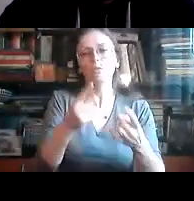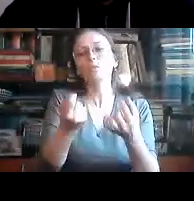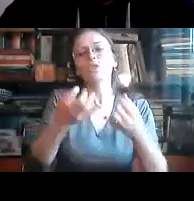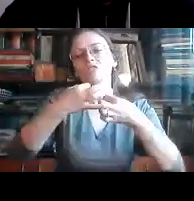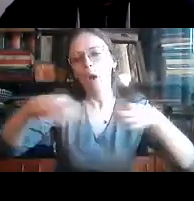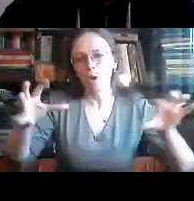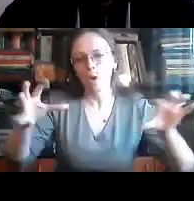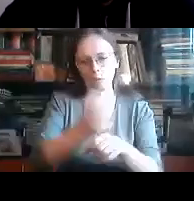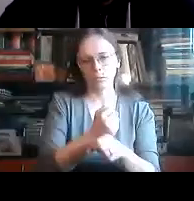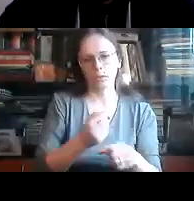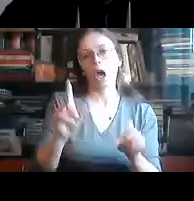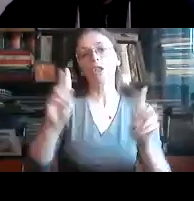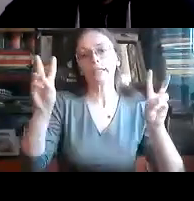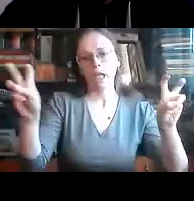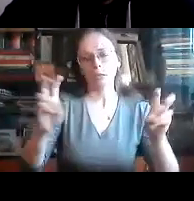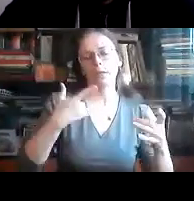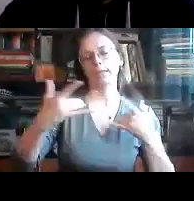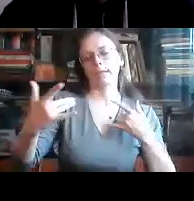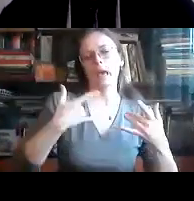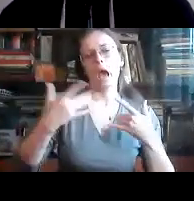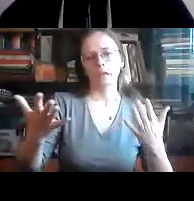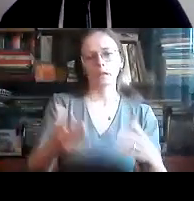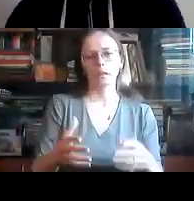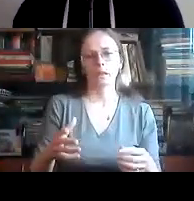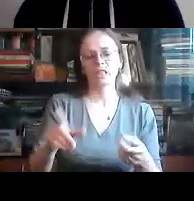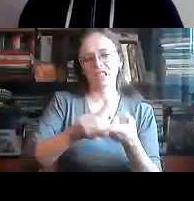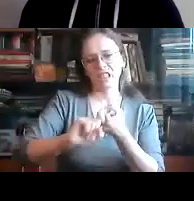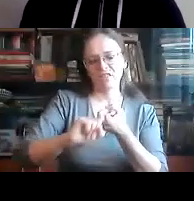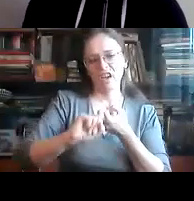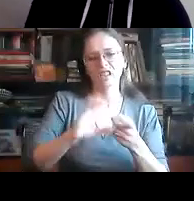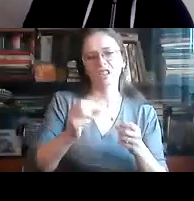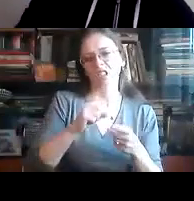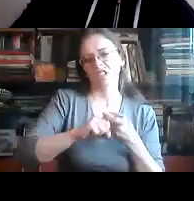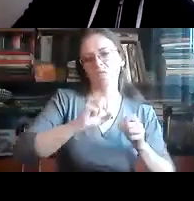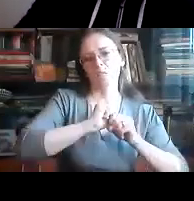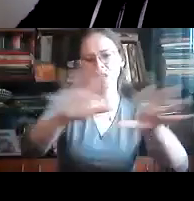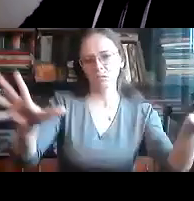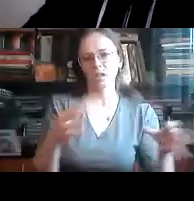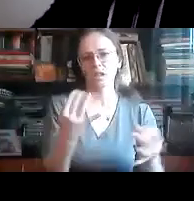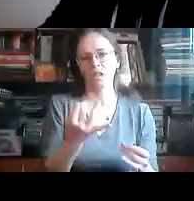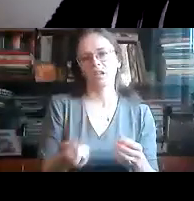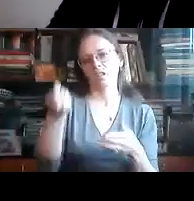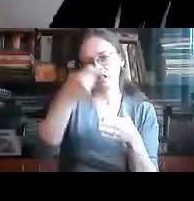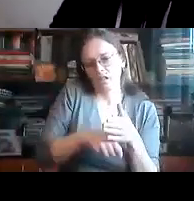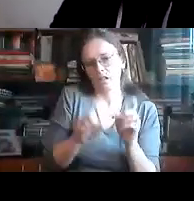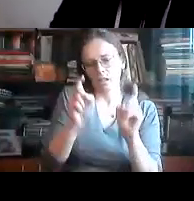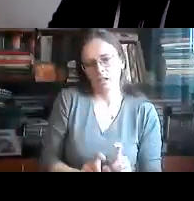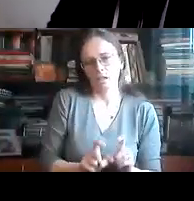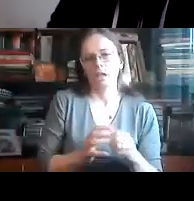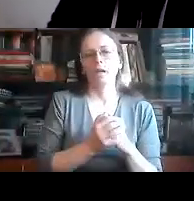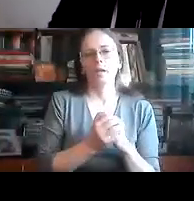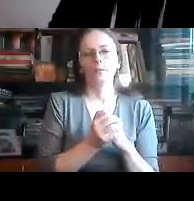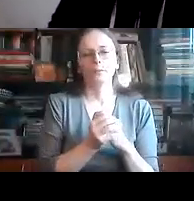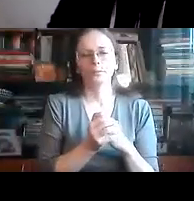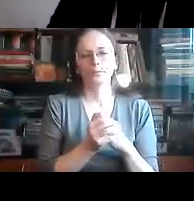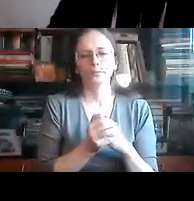вот пандемии, во времена коронавируса, в котором мы сейчас все живем. Что я заметила, что, наверное, не только я заметила,